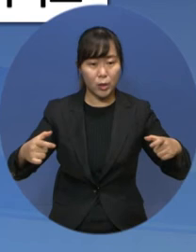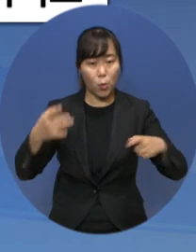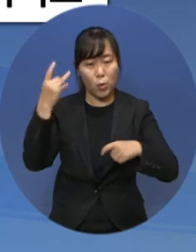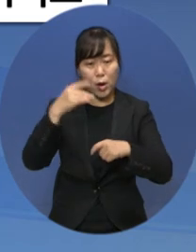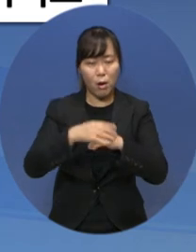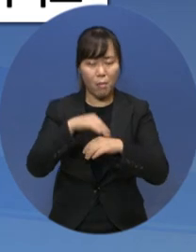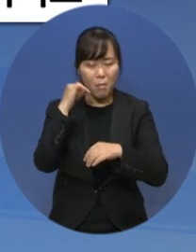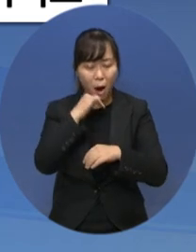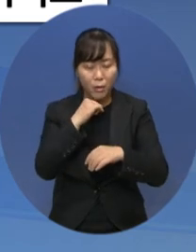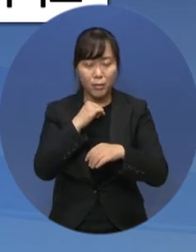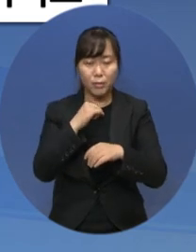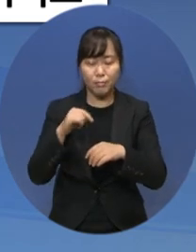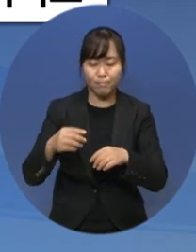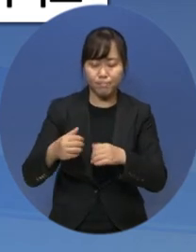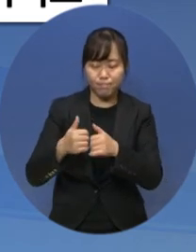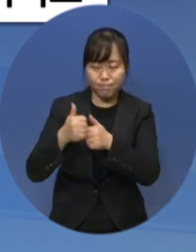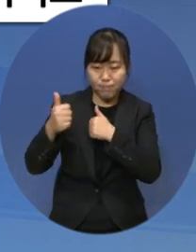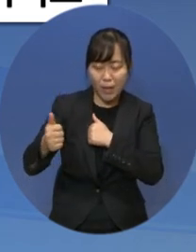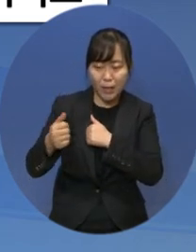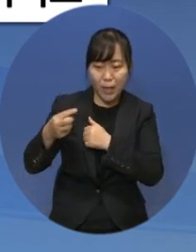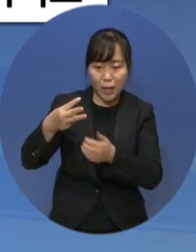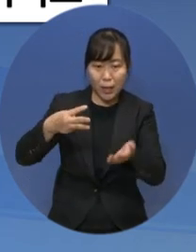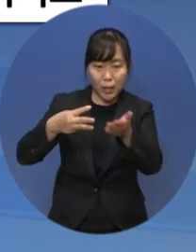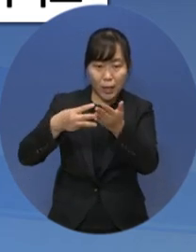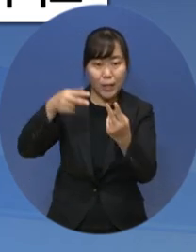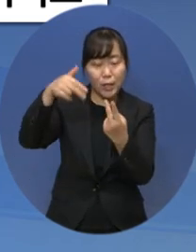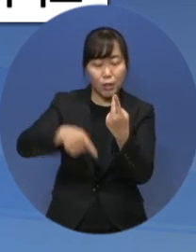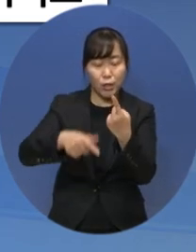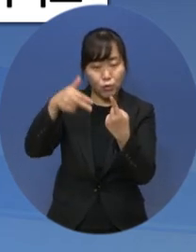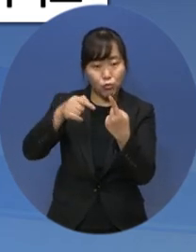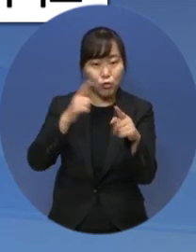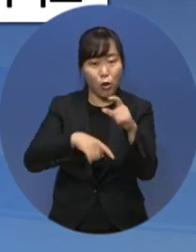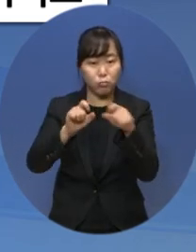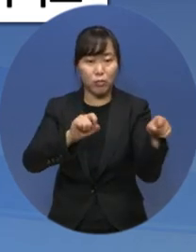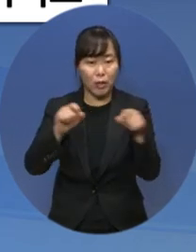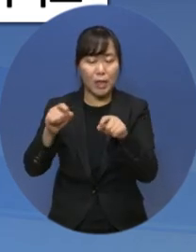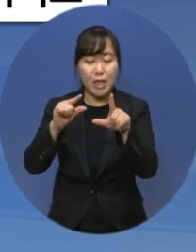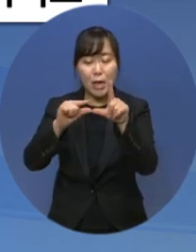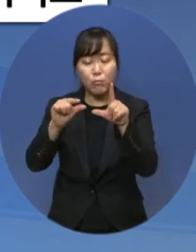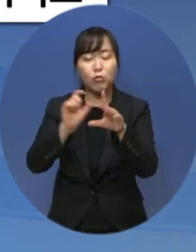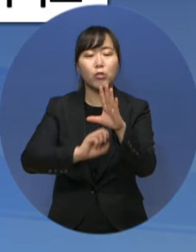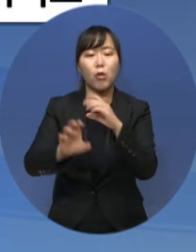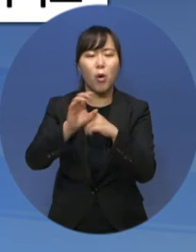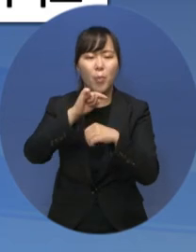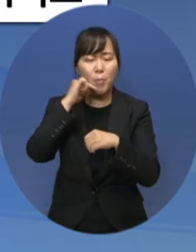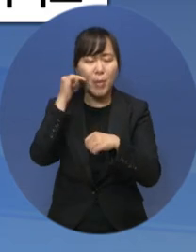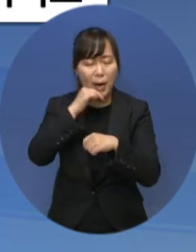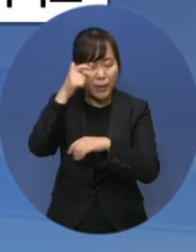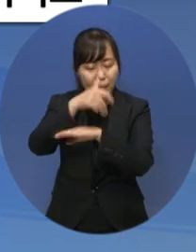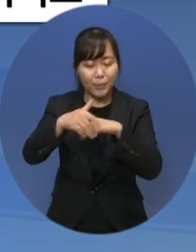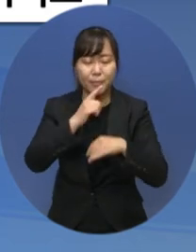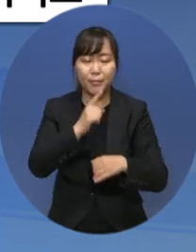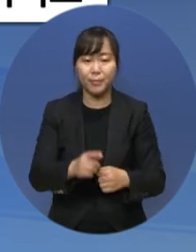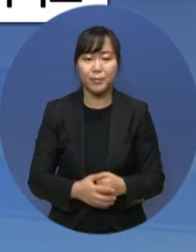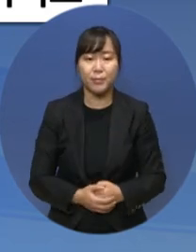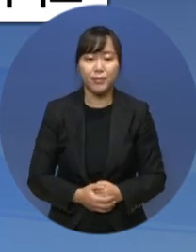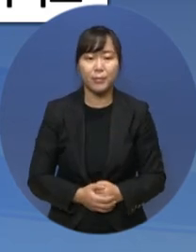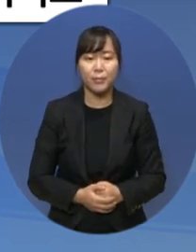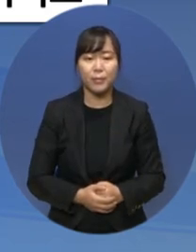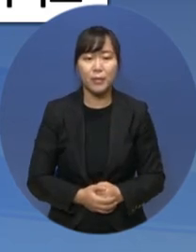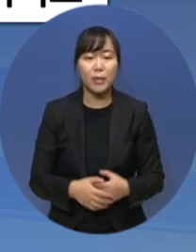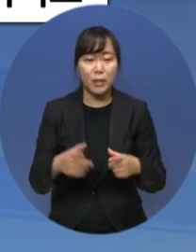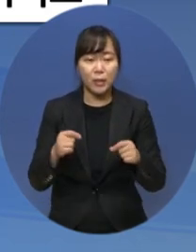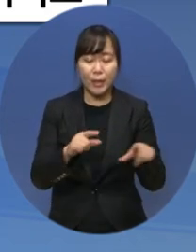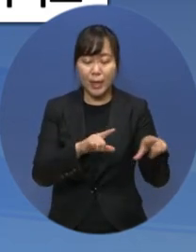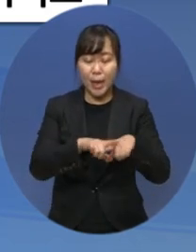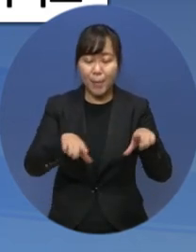기존 강화된 2단계 조치를 1주간 연장하되 일부 조치를 더욱 강화하기로 했습니다. 이에 따라